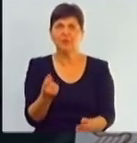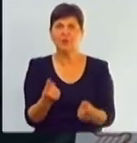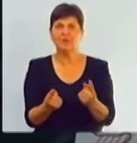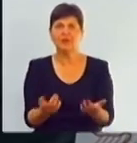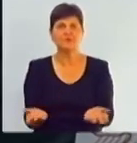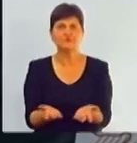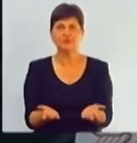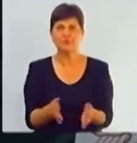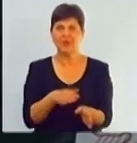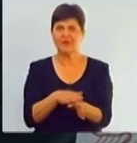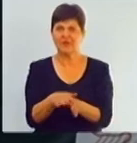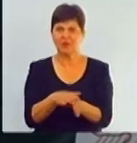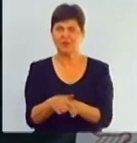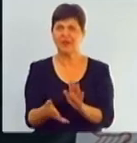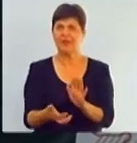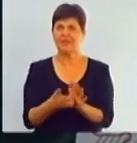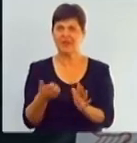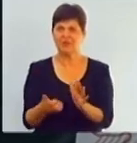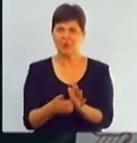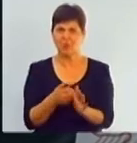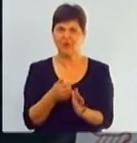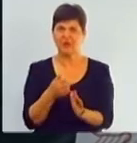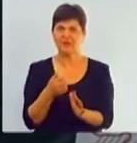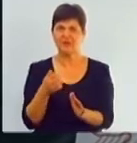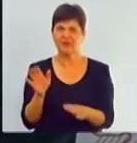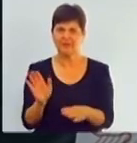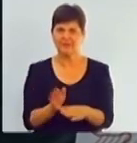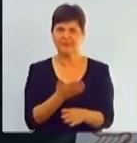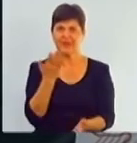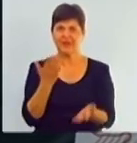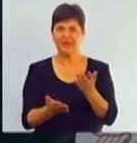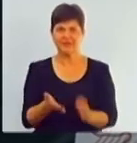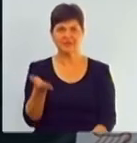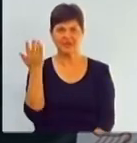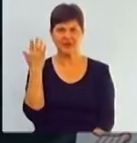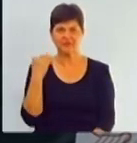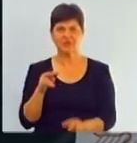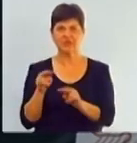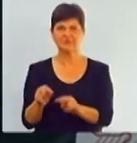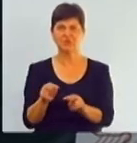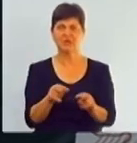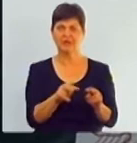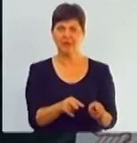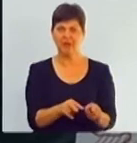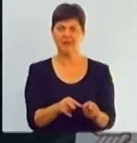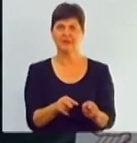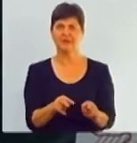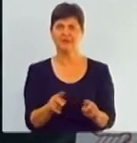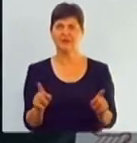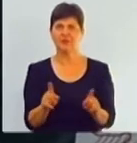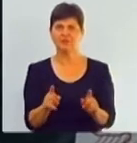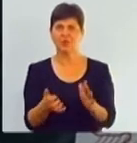Виконання недоліків. Ну, якщо раніше ми спостерігали, що